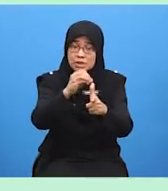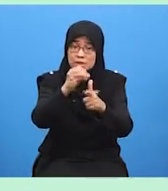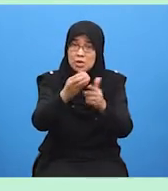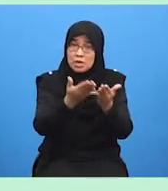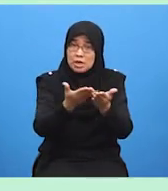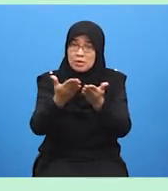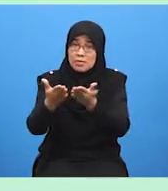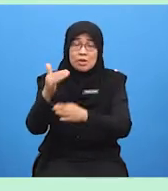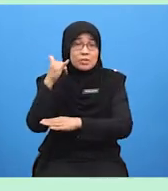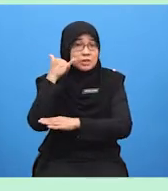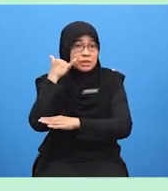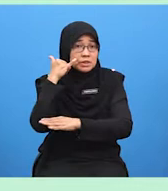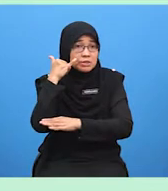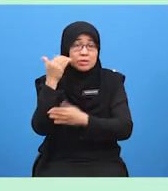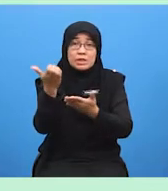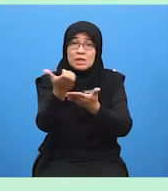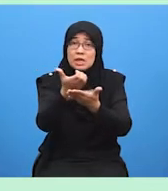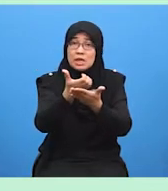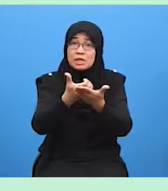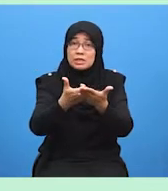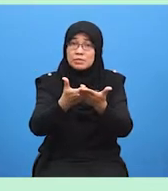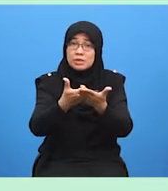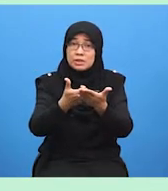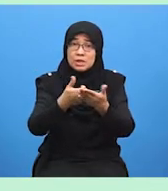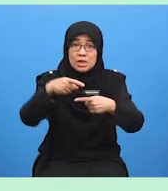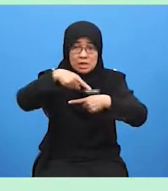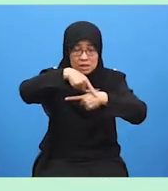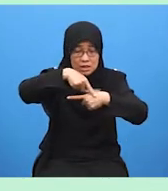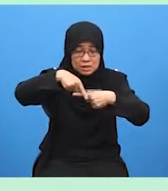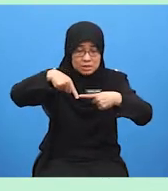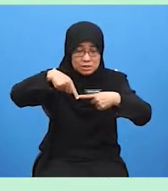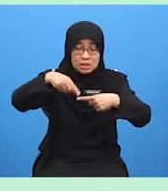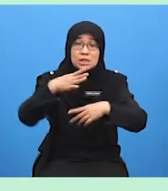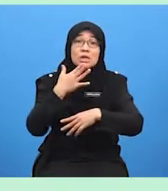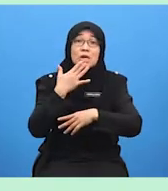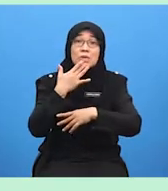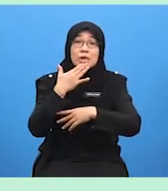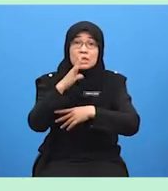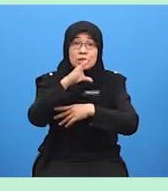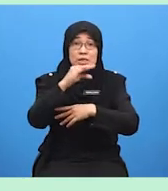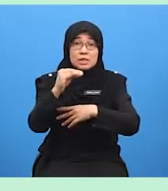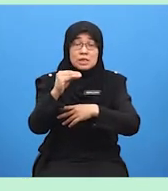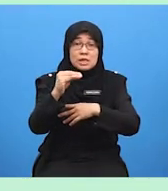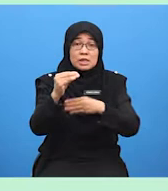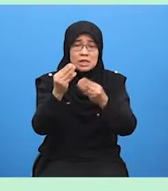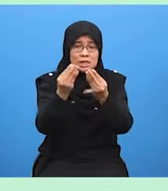bimbit. Elemen yang ada ialah garisan, warna dan